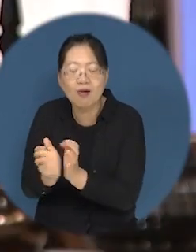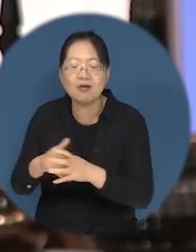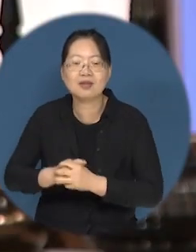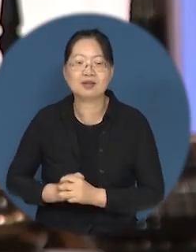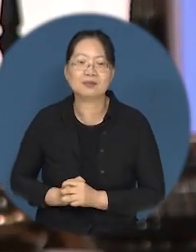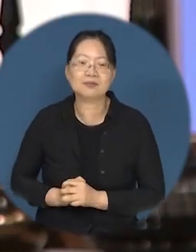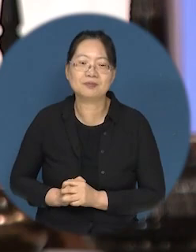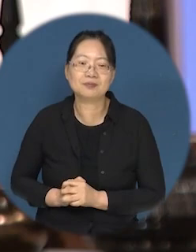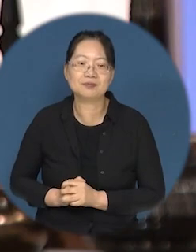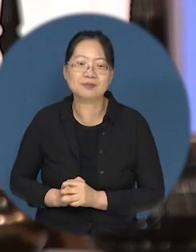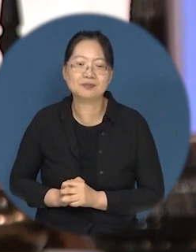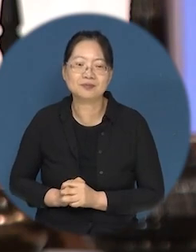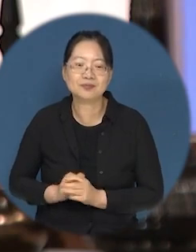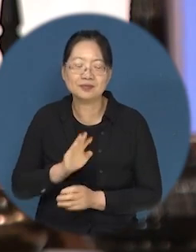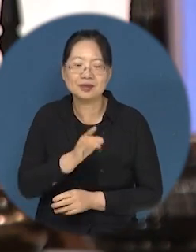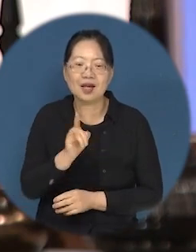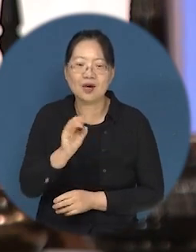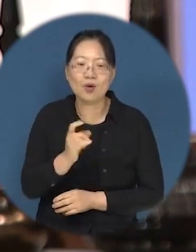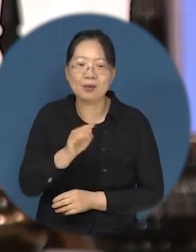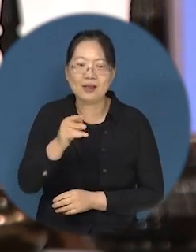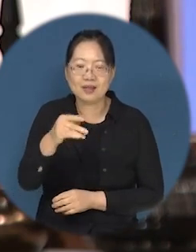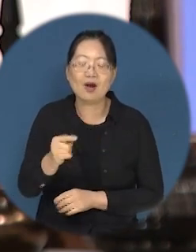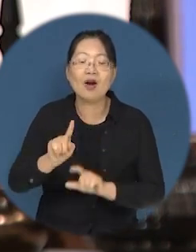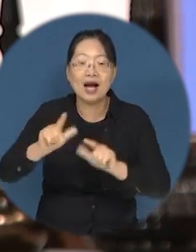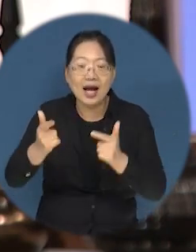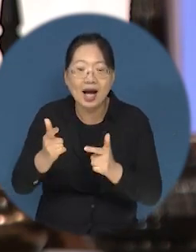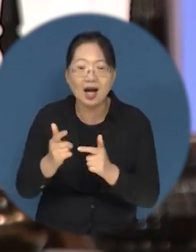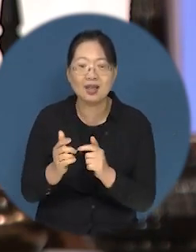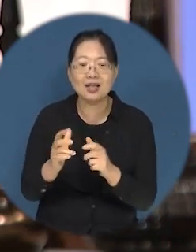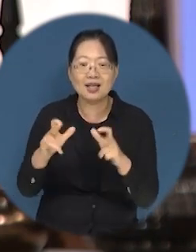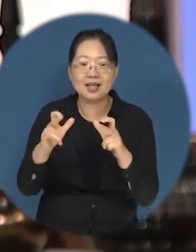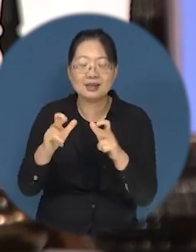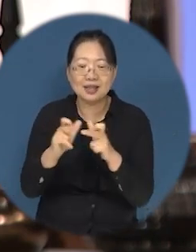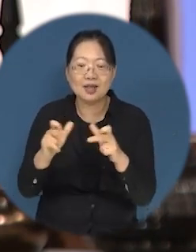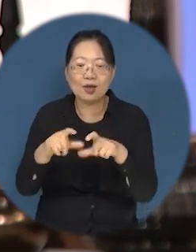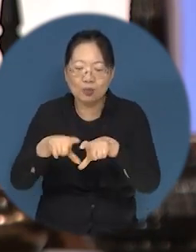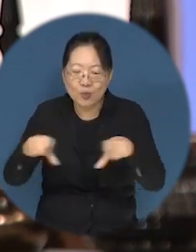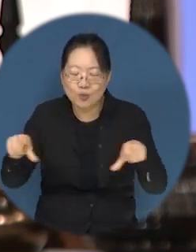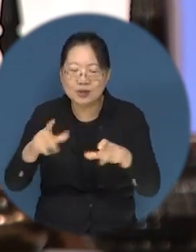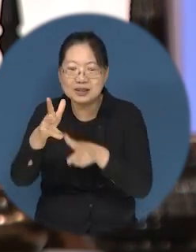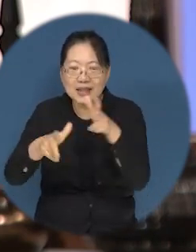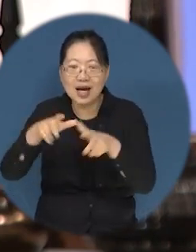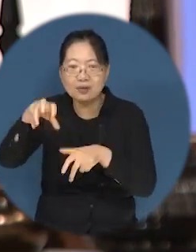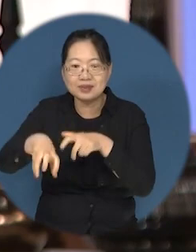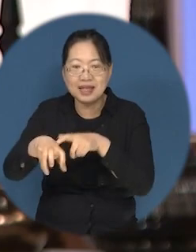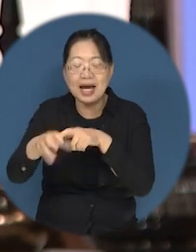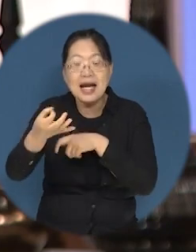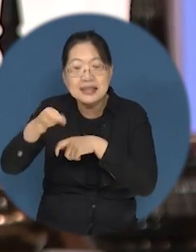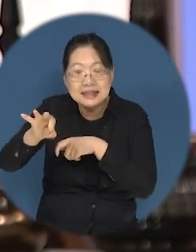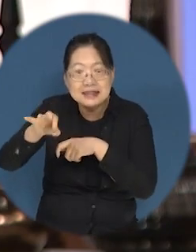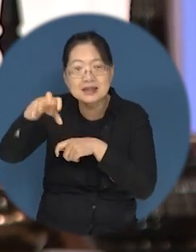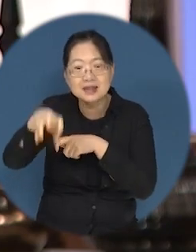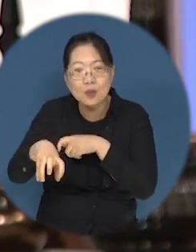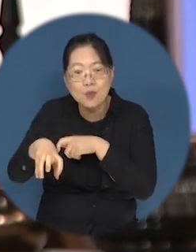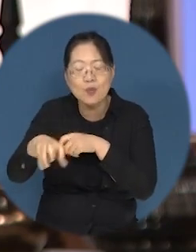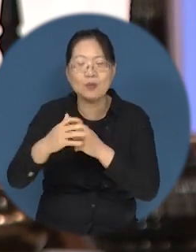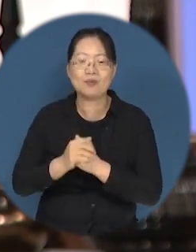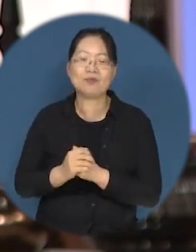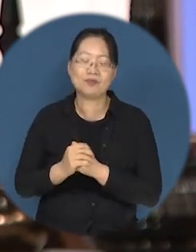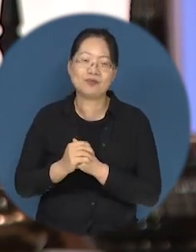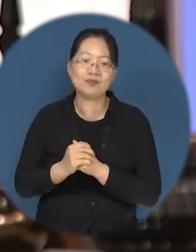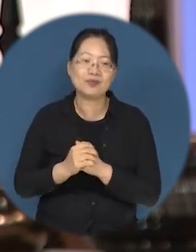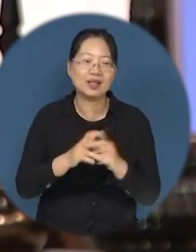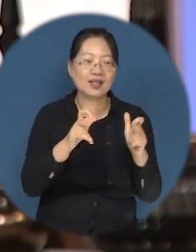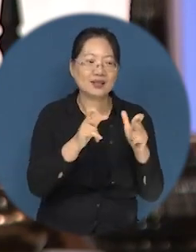이런 그 뭐 꼭 배우베터가 아니더라도 장애인 표준 사업장이라는 거를 인증을 받은 곳. 장애인